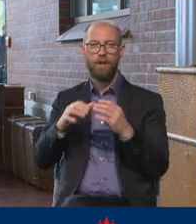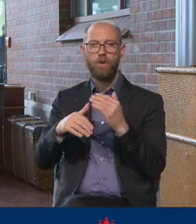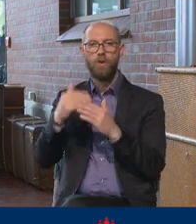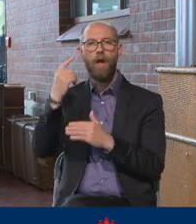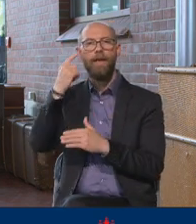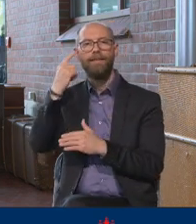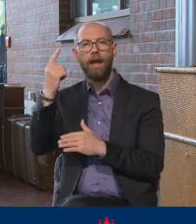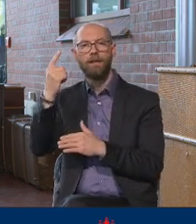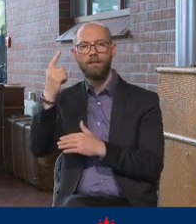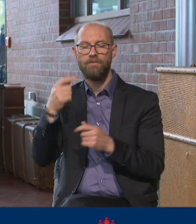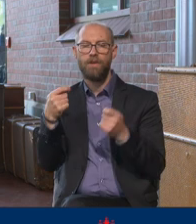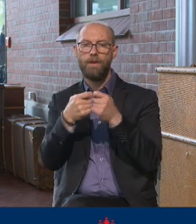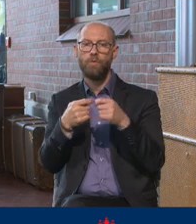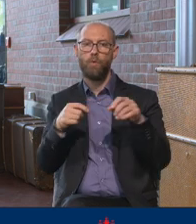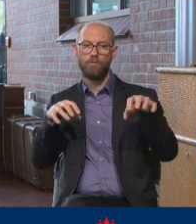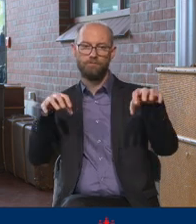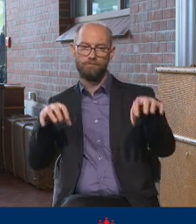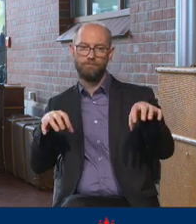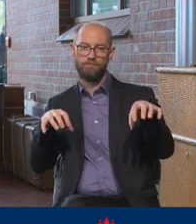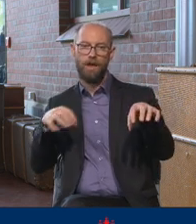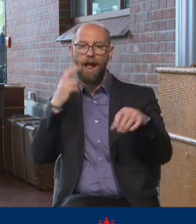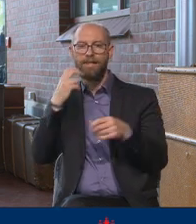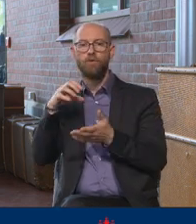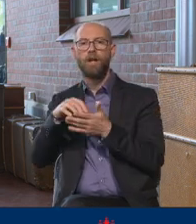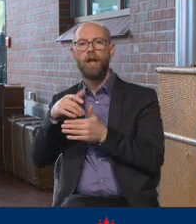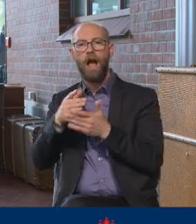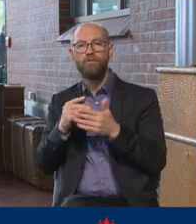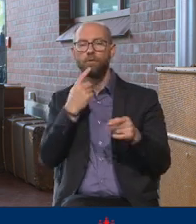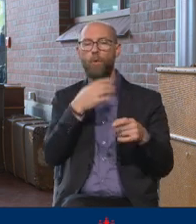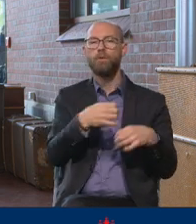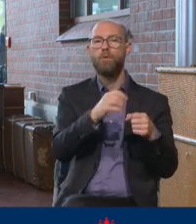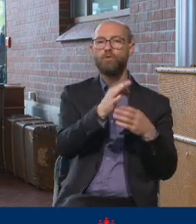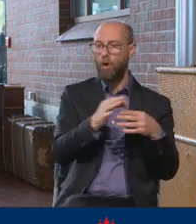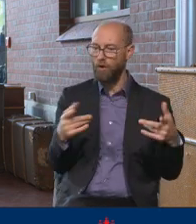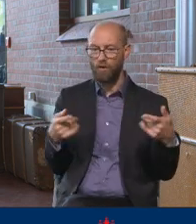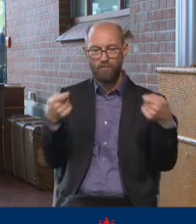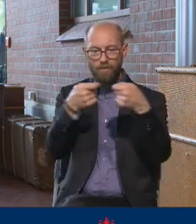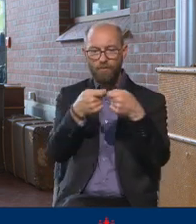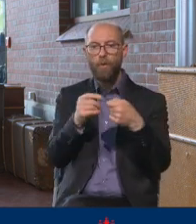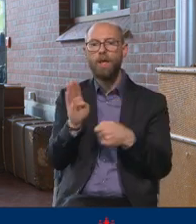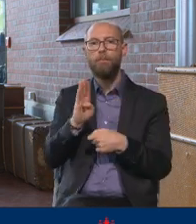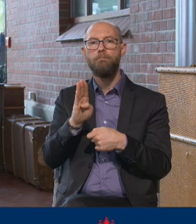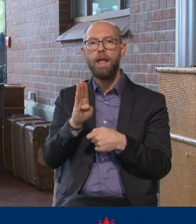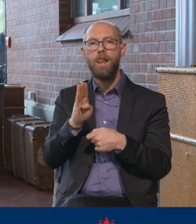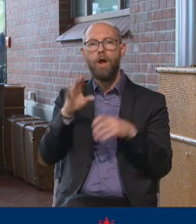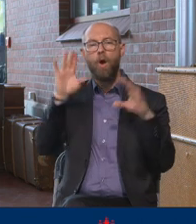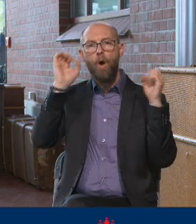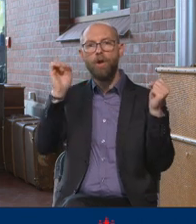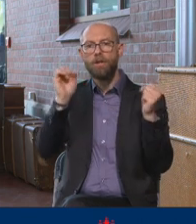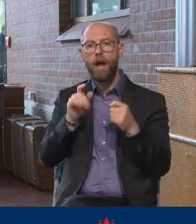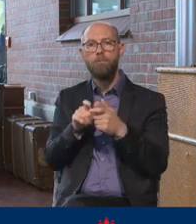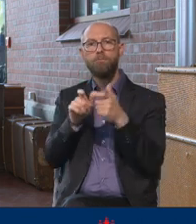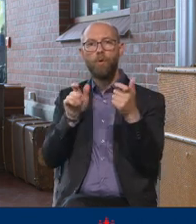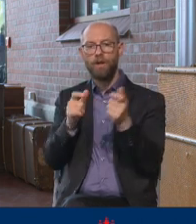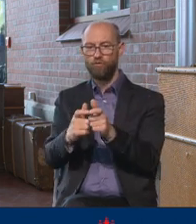rothenburgsort den wieder zu einem echten quartier zusammenzuführen und somit auch über die bewohner brücke straße hinüber zu führen in